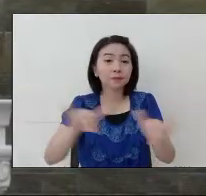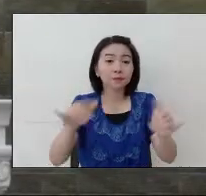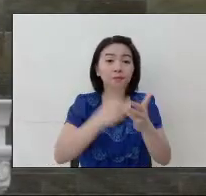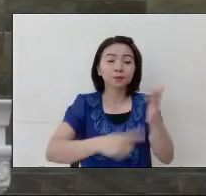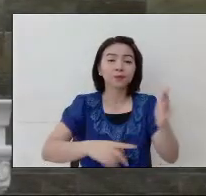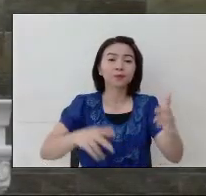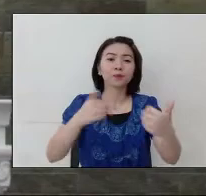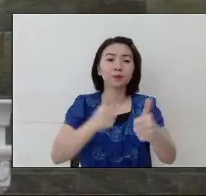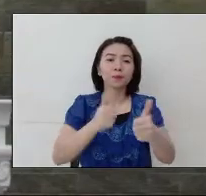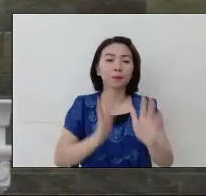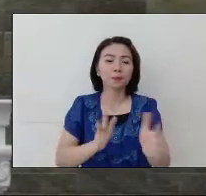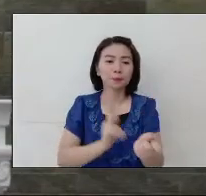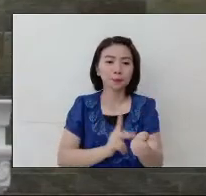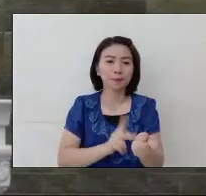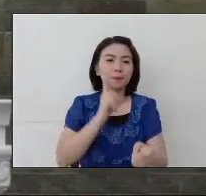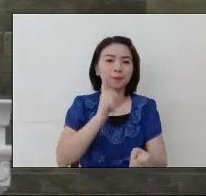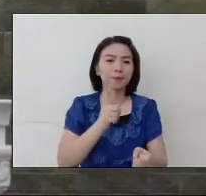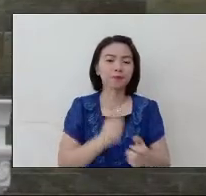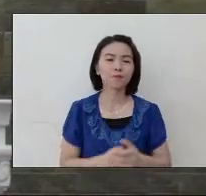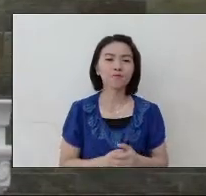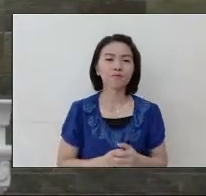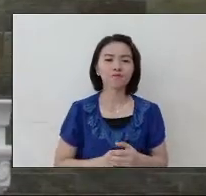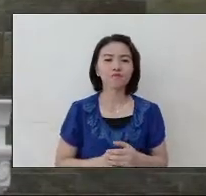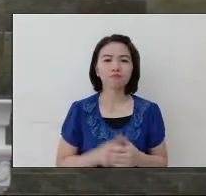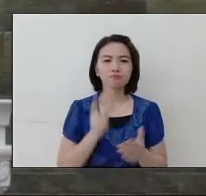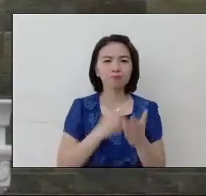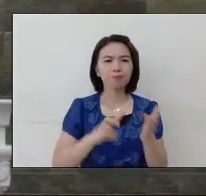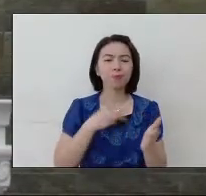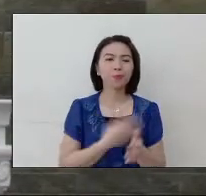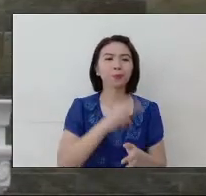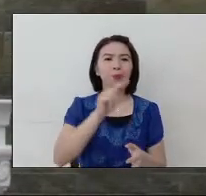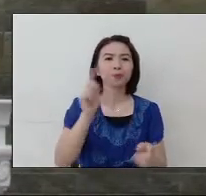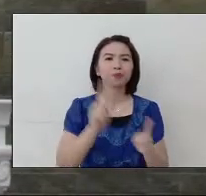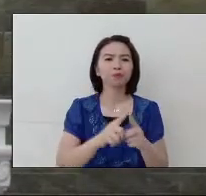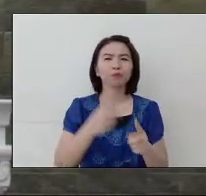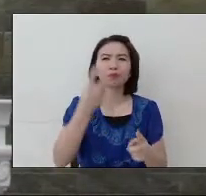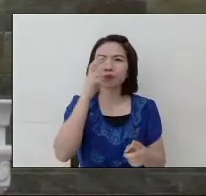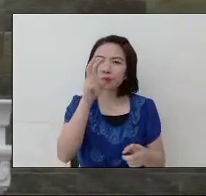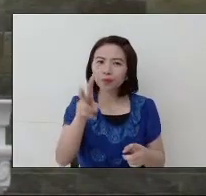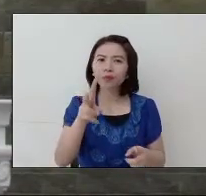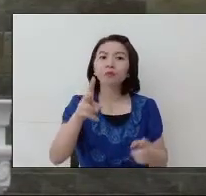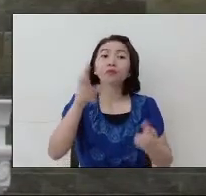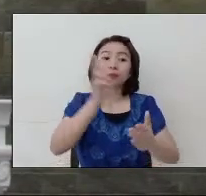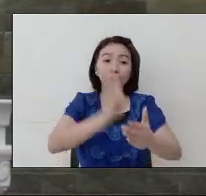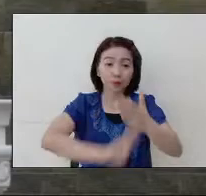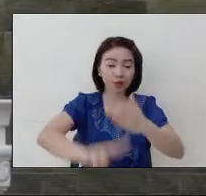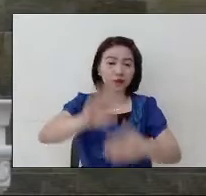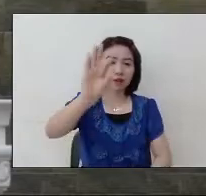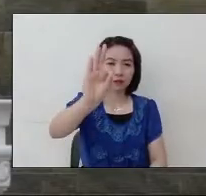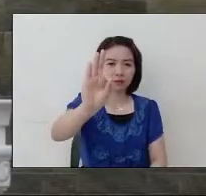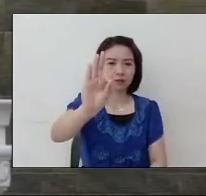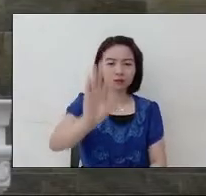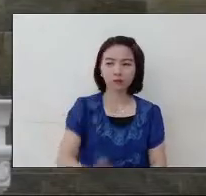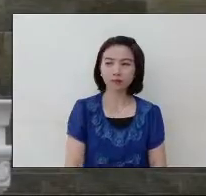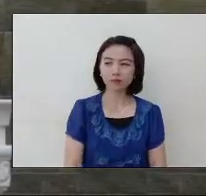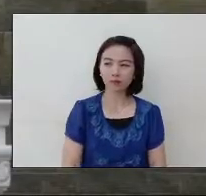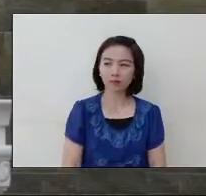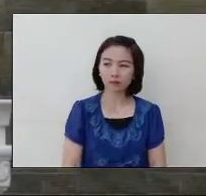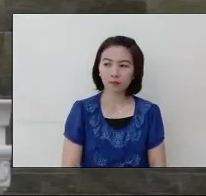see? Now, ano ho ang dapat natin makita rito? Sabi ni Paul sa verse number 9, those things which ye have both learned